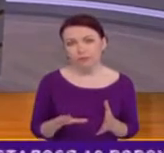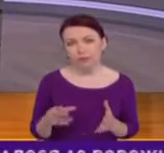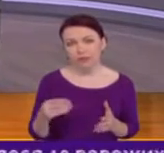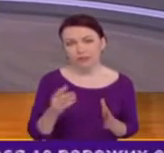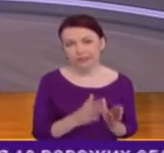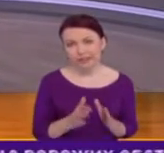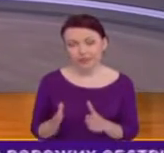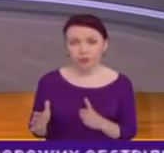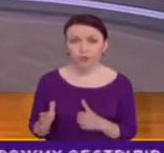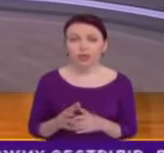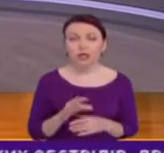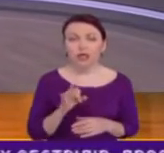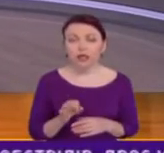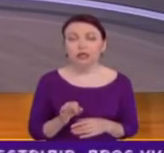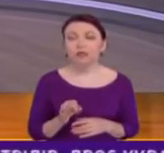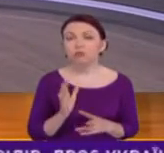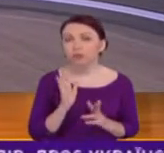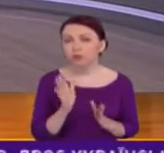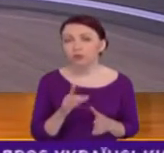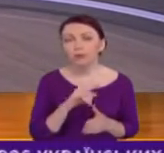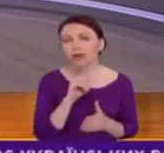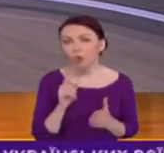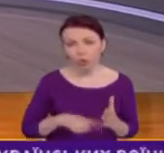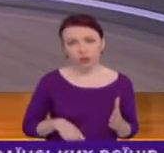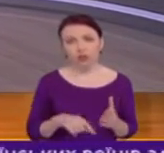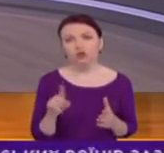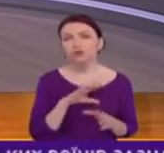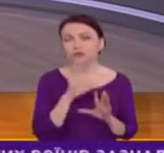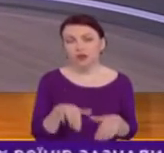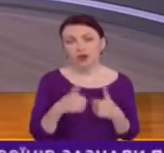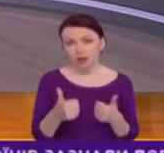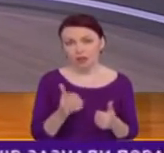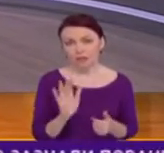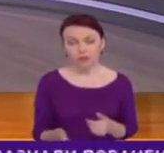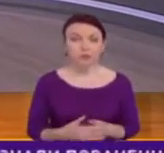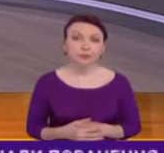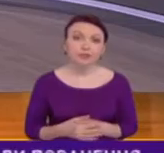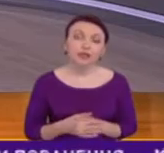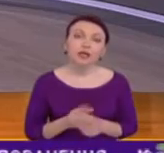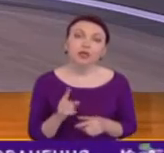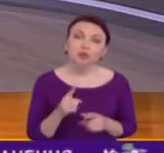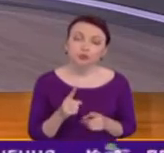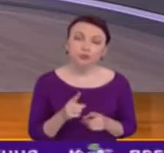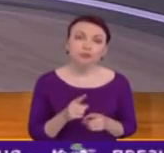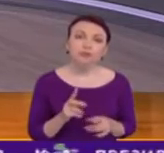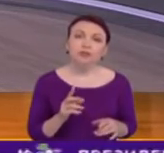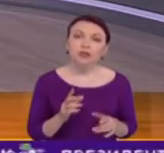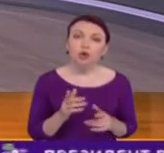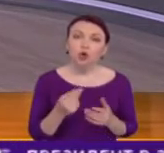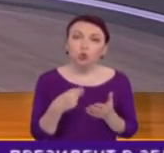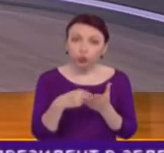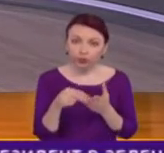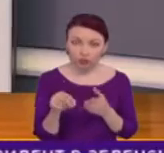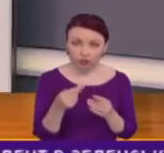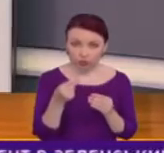електронною системою і бути точно переконаний, що все гаразд. Угу. Тому що нікуди куплені поїздки,